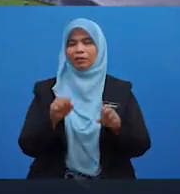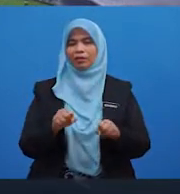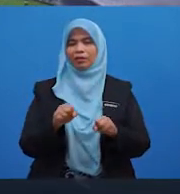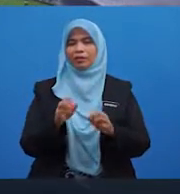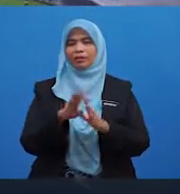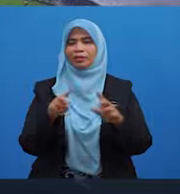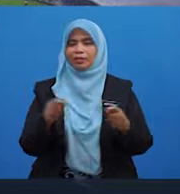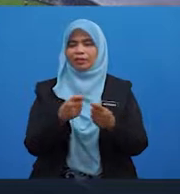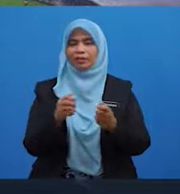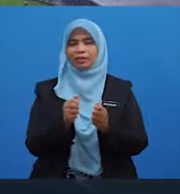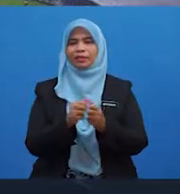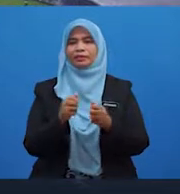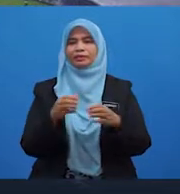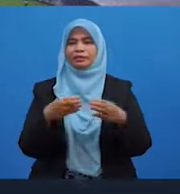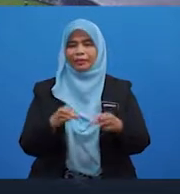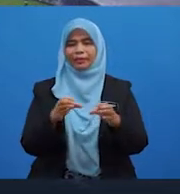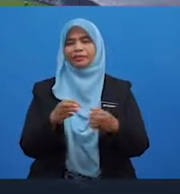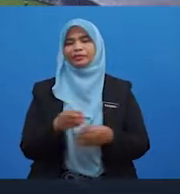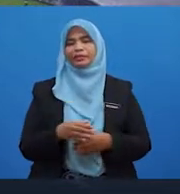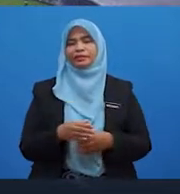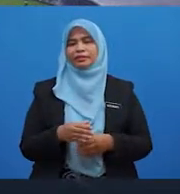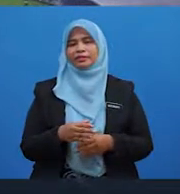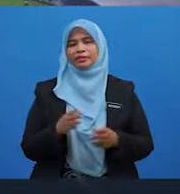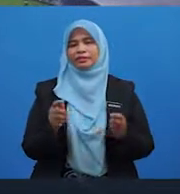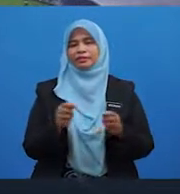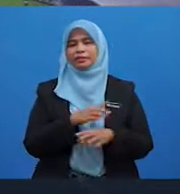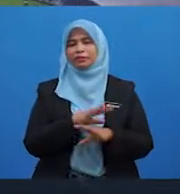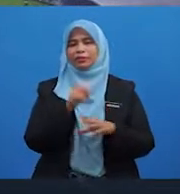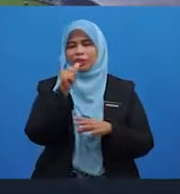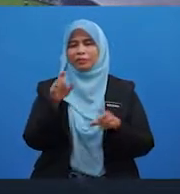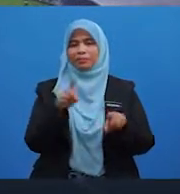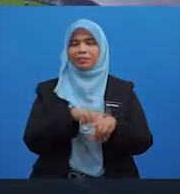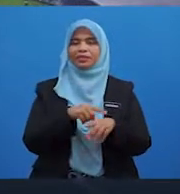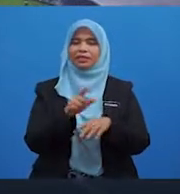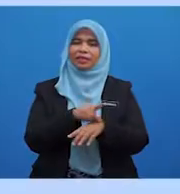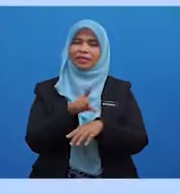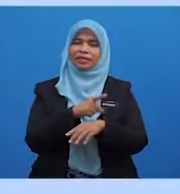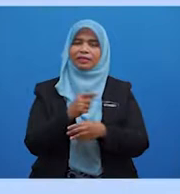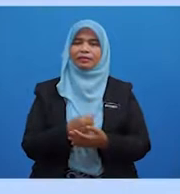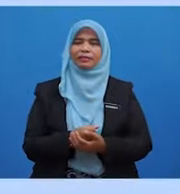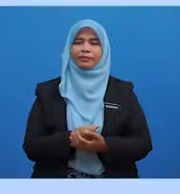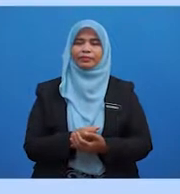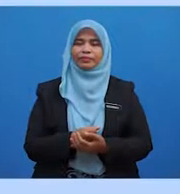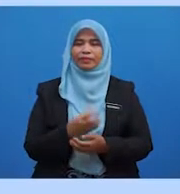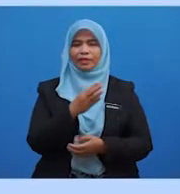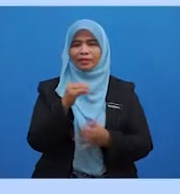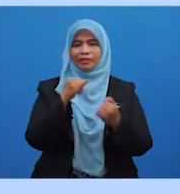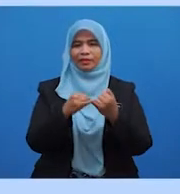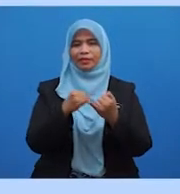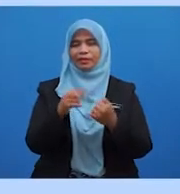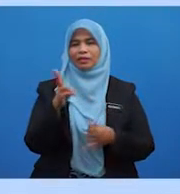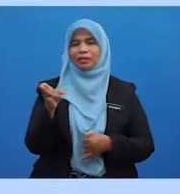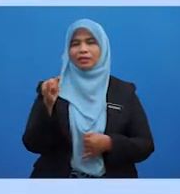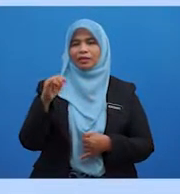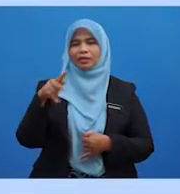dengan pantas. Tidak seperti semasa atlet itu berlatih. Dan akhir sekali adalah hypostress,